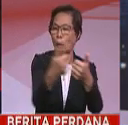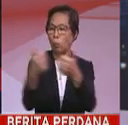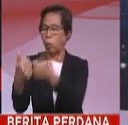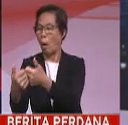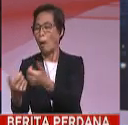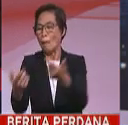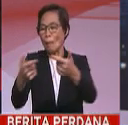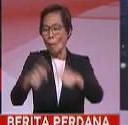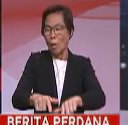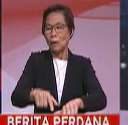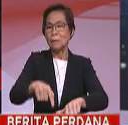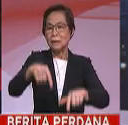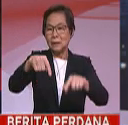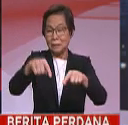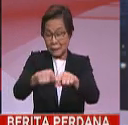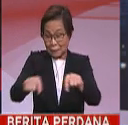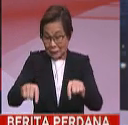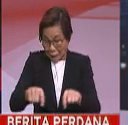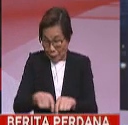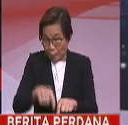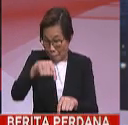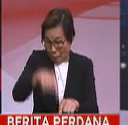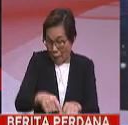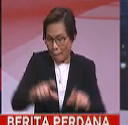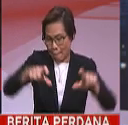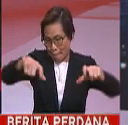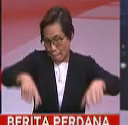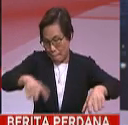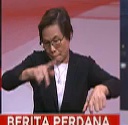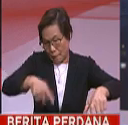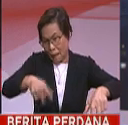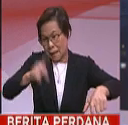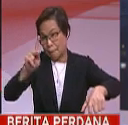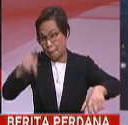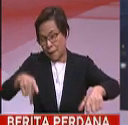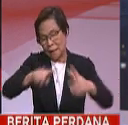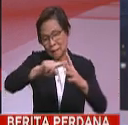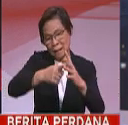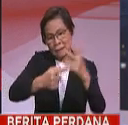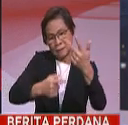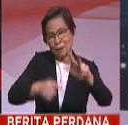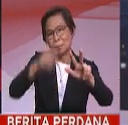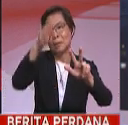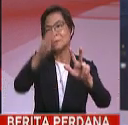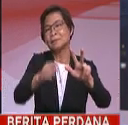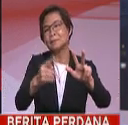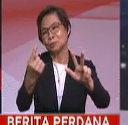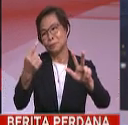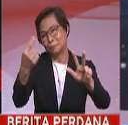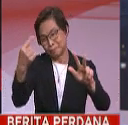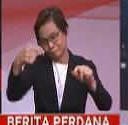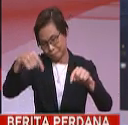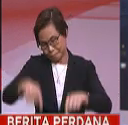berkenaan akan berlangsung di kawasan yang terlibat dengan pelaksanaan PKP bermula 13 Januari ini.